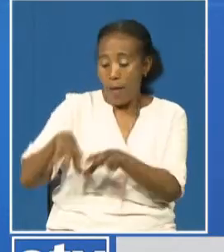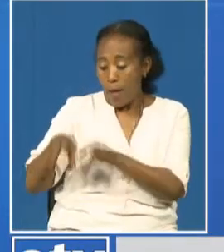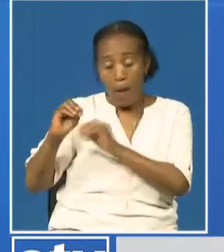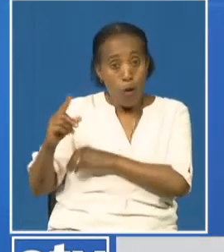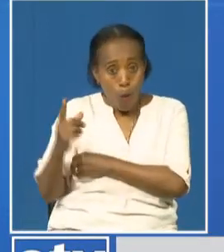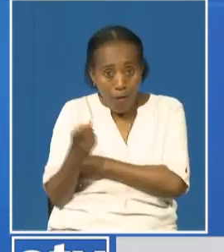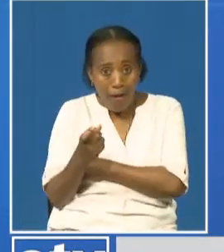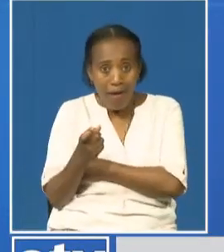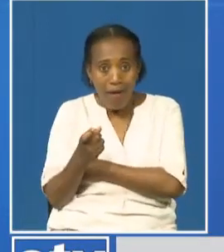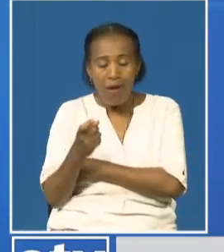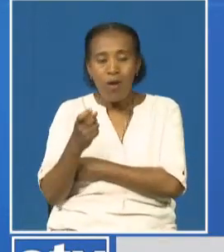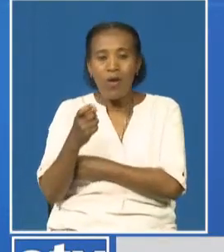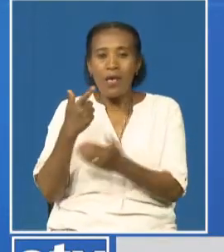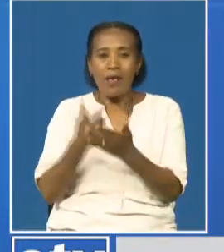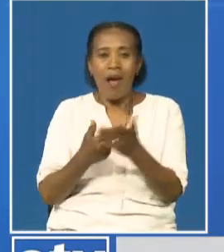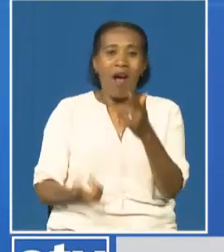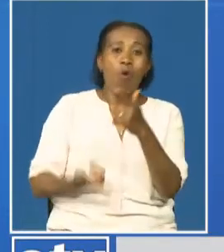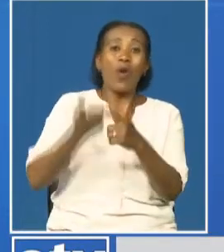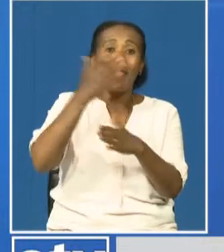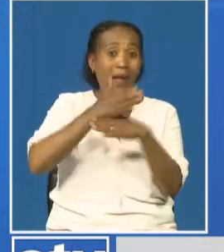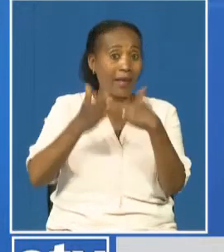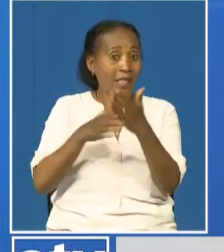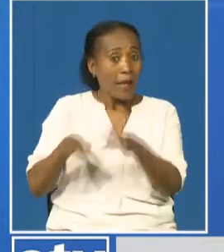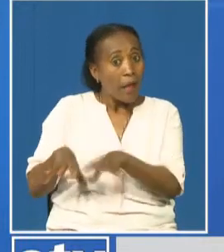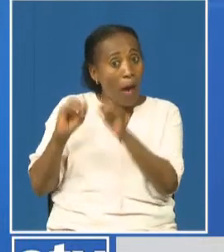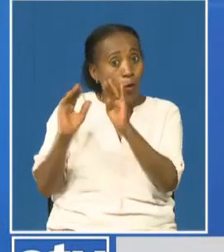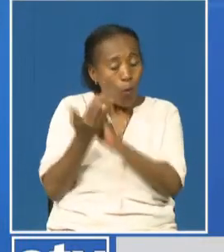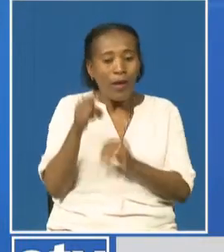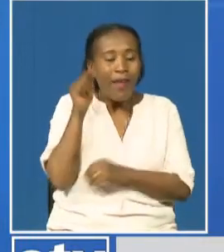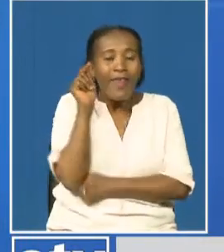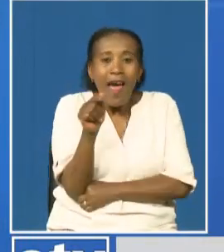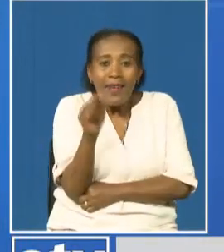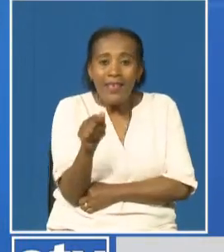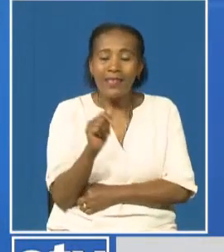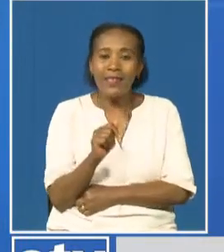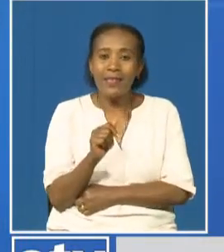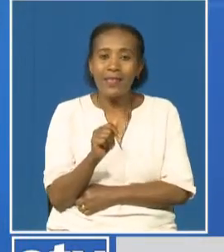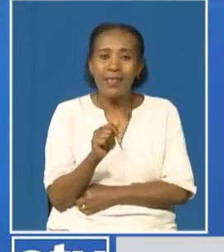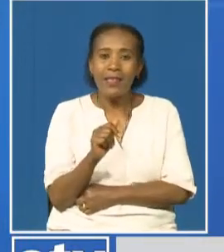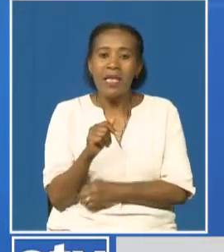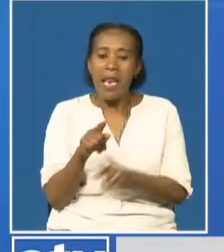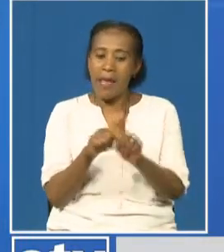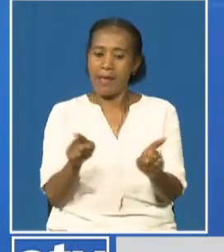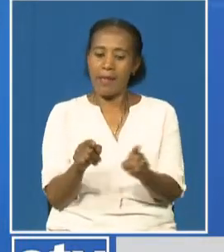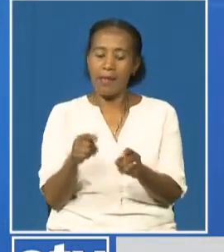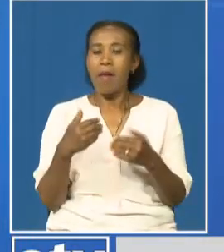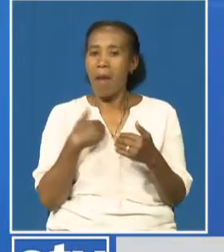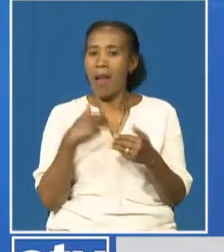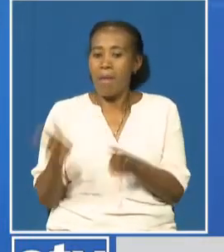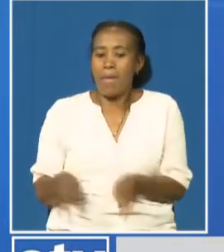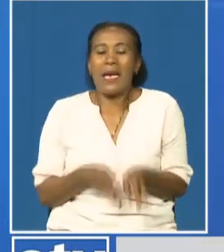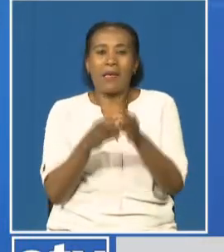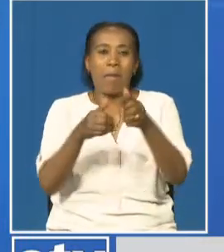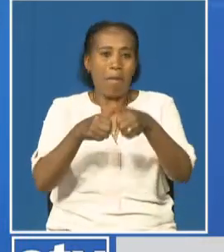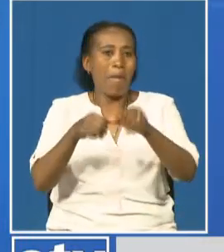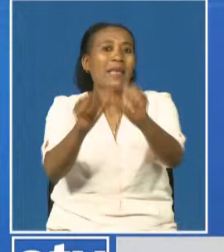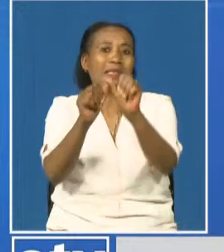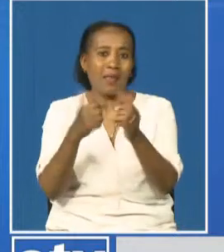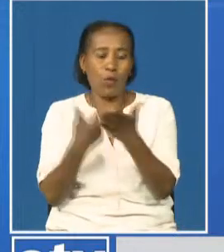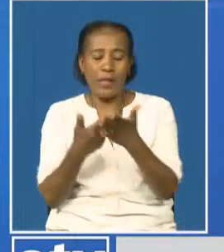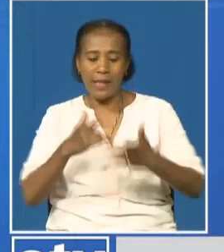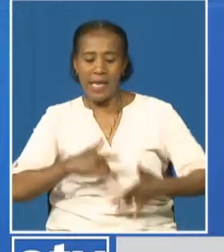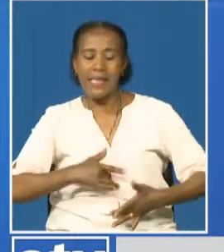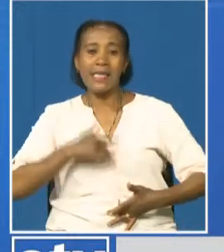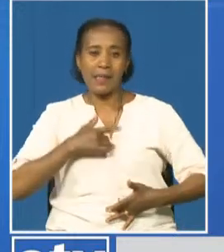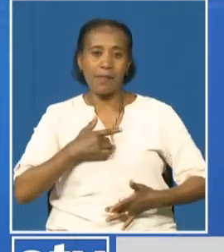ከሆኑ ወይም ደግሞ የሃይስኩል ተማሪ ከሆኑ ያንን ለየት ባለ መንገድ ማስቀጠል፣ ይሄ ወደዛ